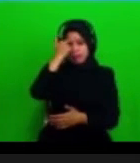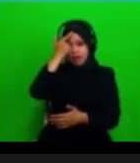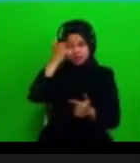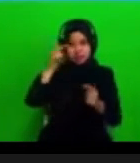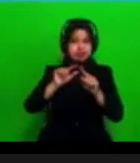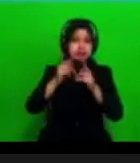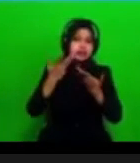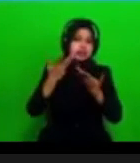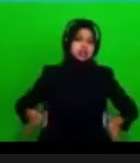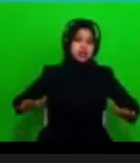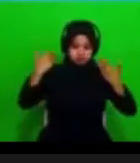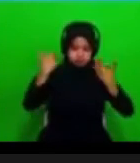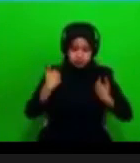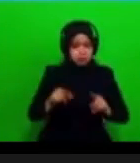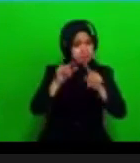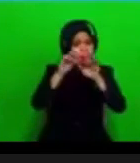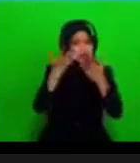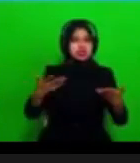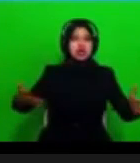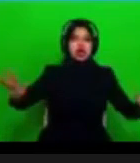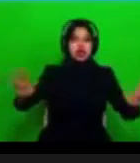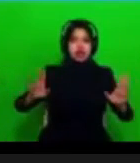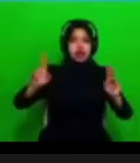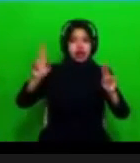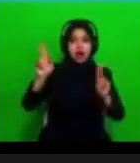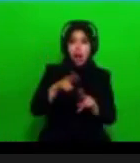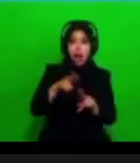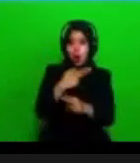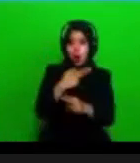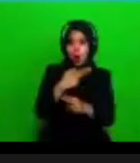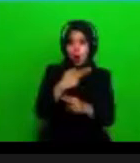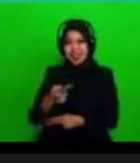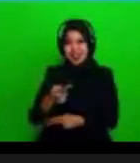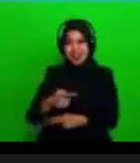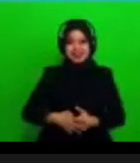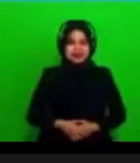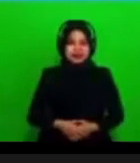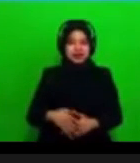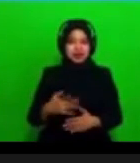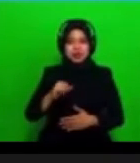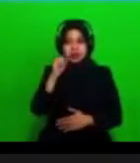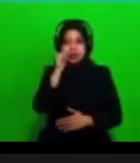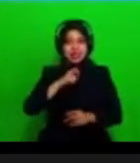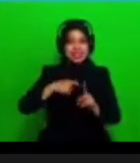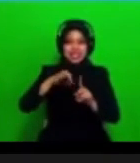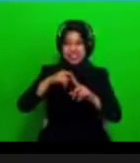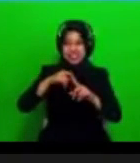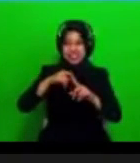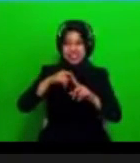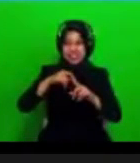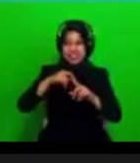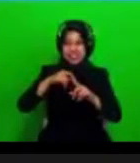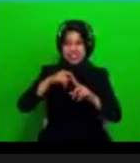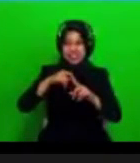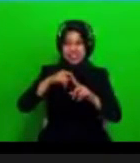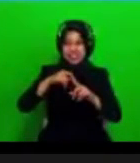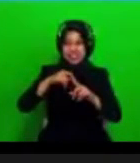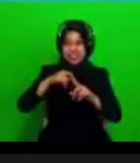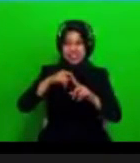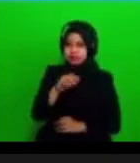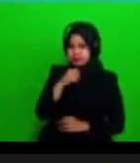pelajar, bahkan ada lagunya itu, Pelajar Pancasila, yang dilakukan oleh Kikan. Ya.